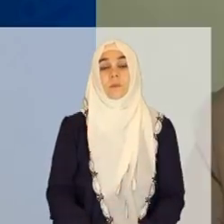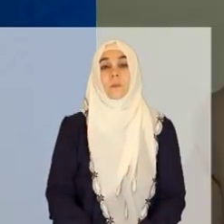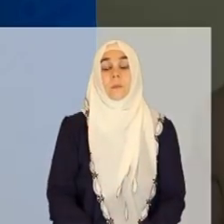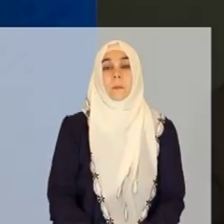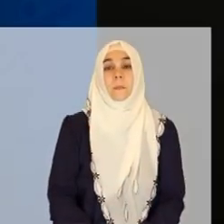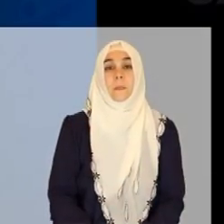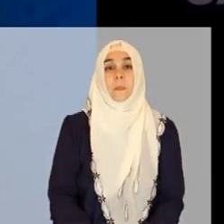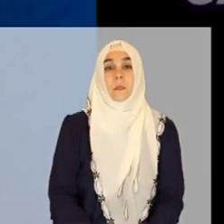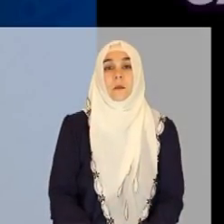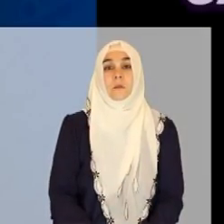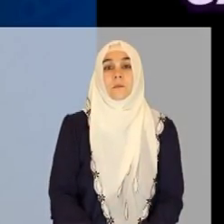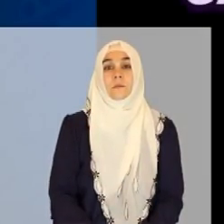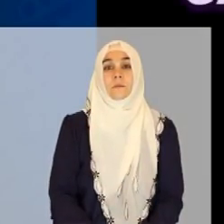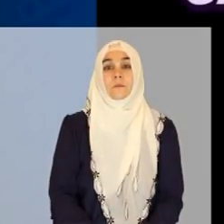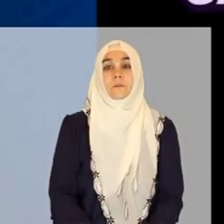ko'taryapti.